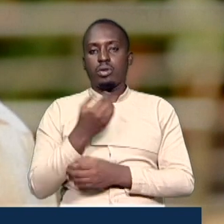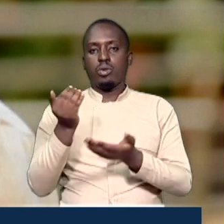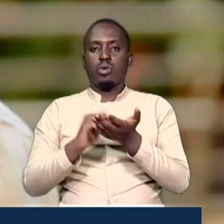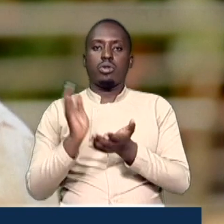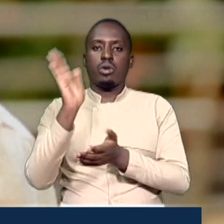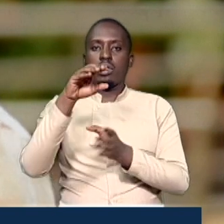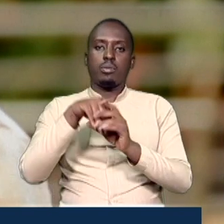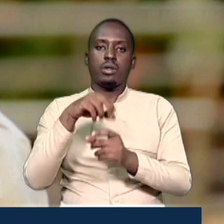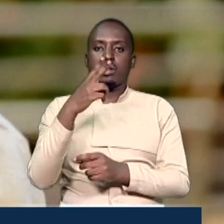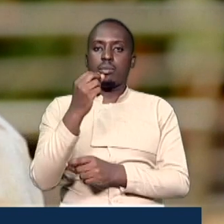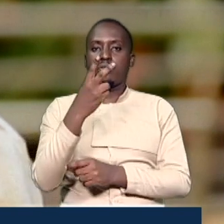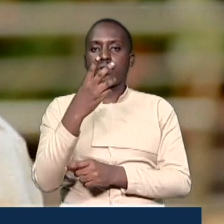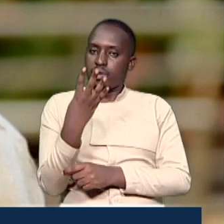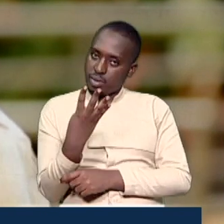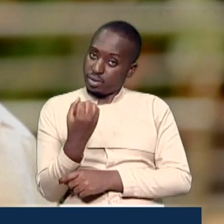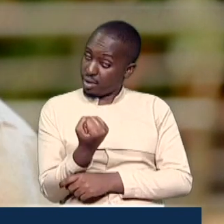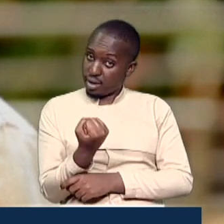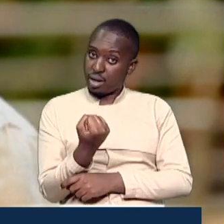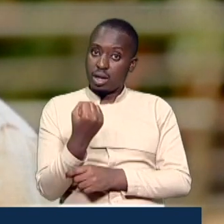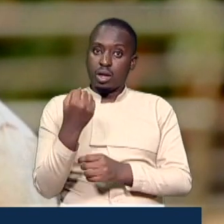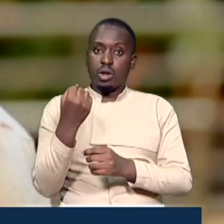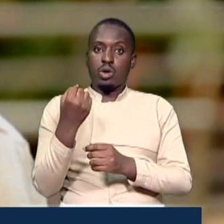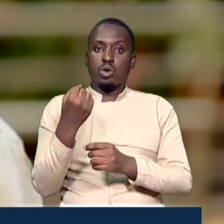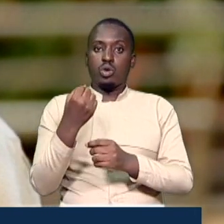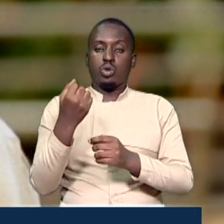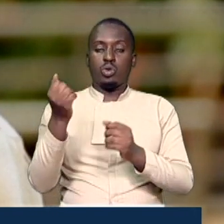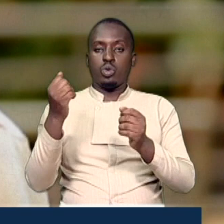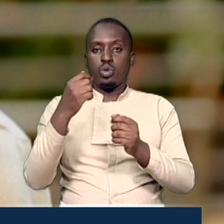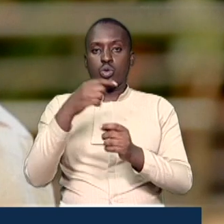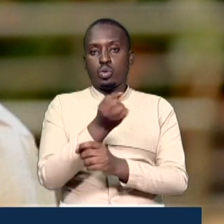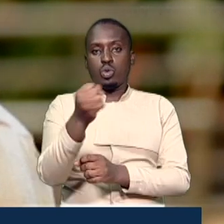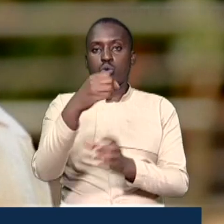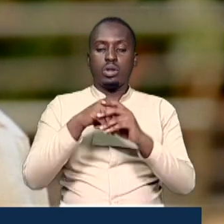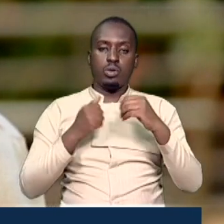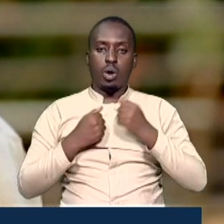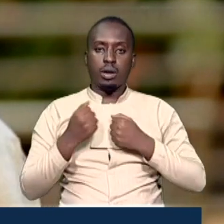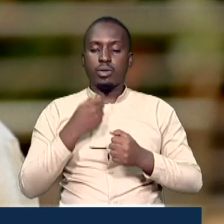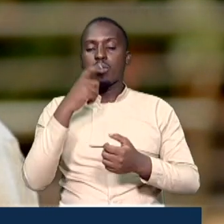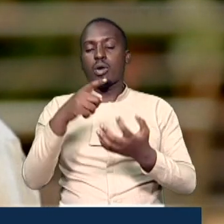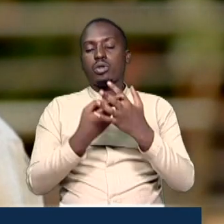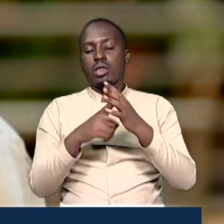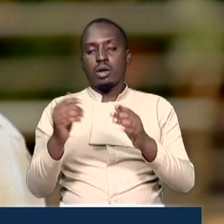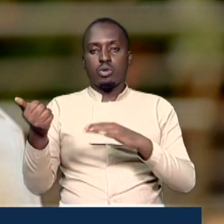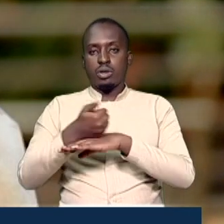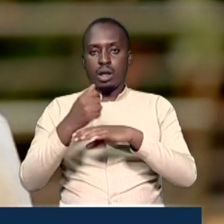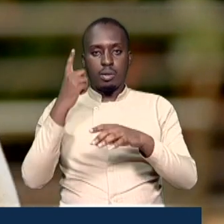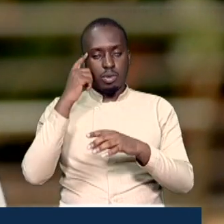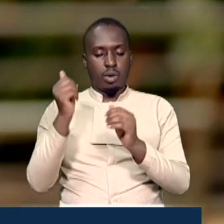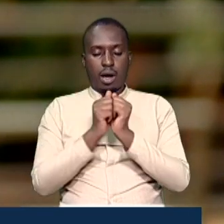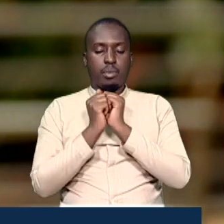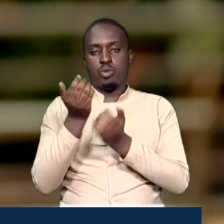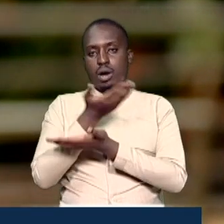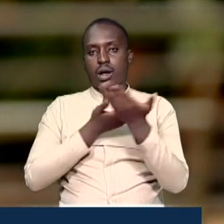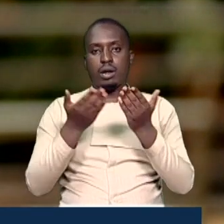muri 2025 ubwo tufite na none Tour du Rwanda ariko hagati aho hose tukaba tugomba gutangira gushyira imitwe hamwe kuganira. First of